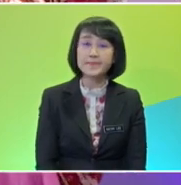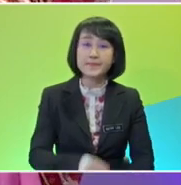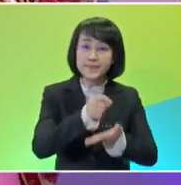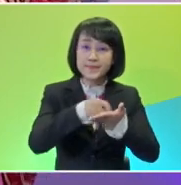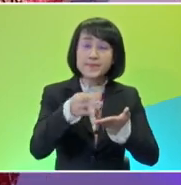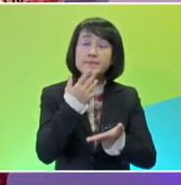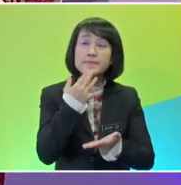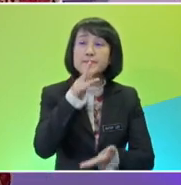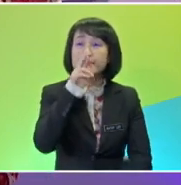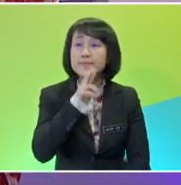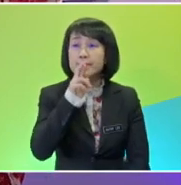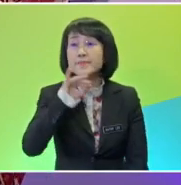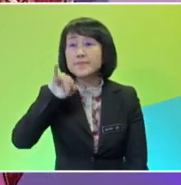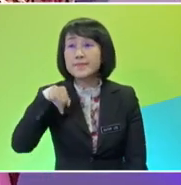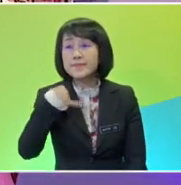lagi